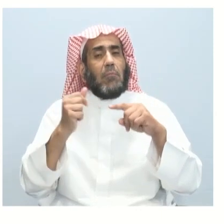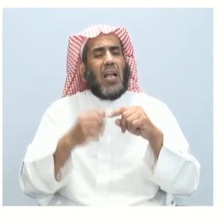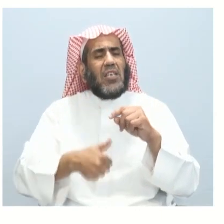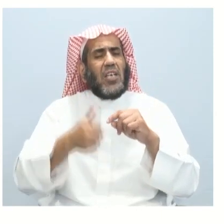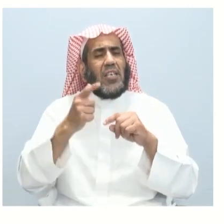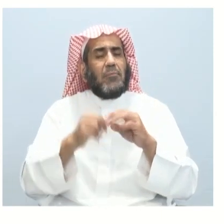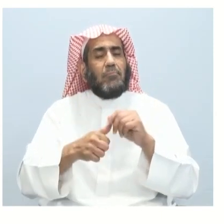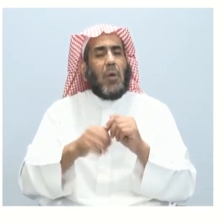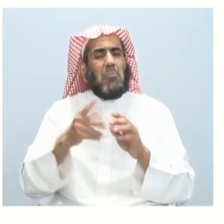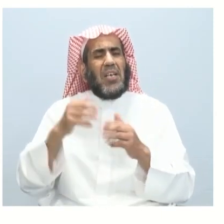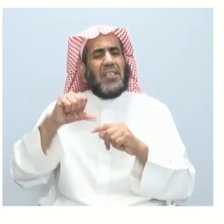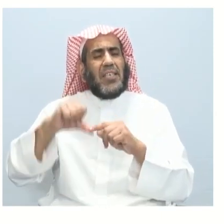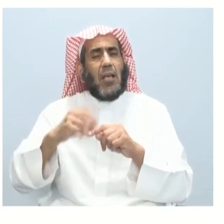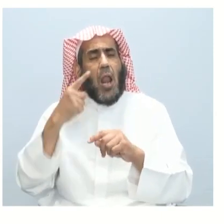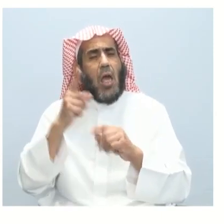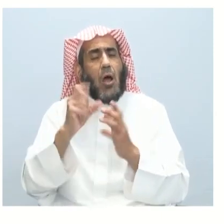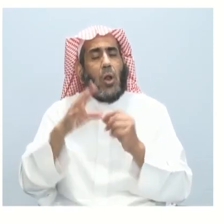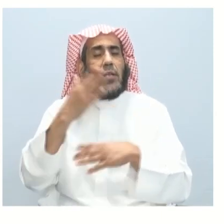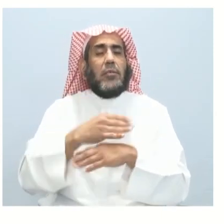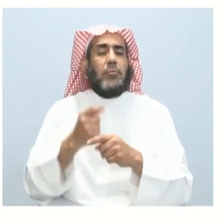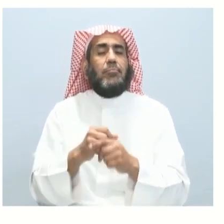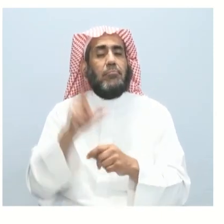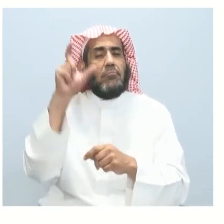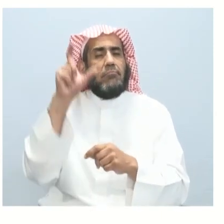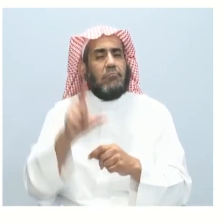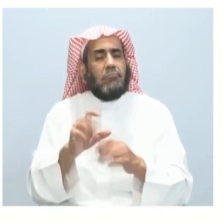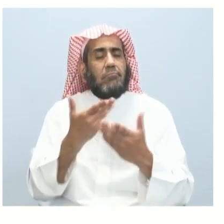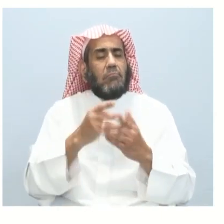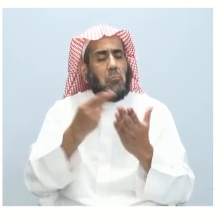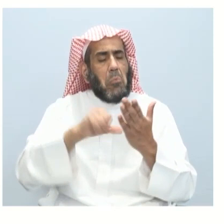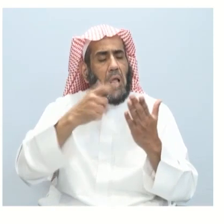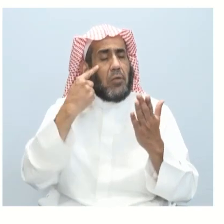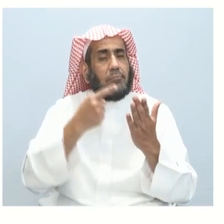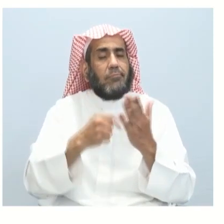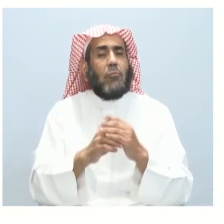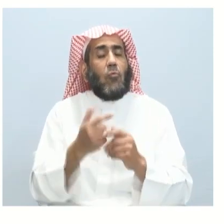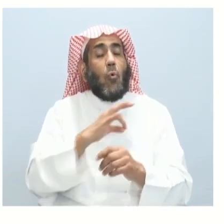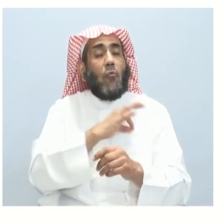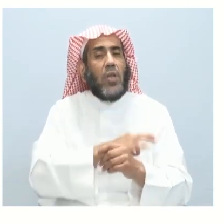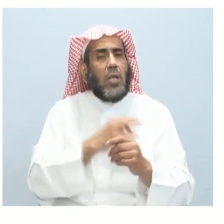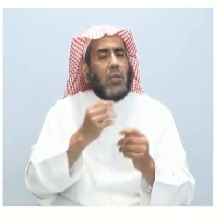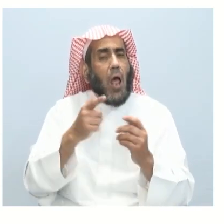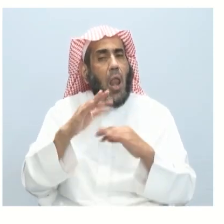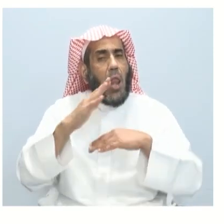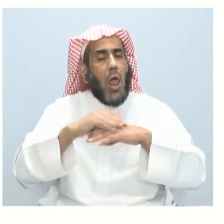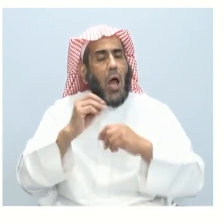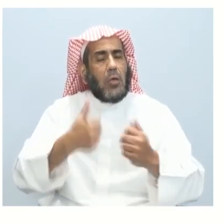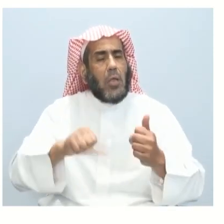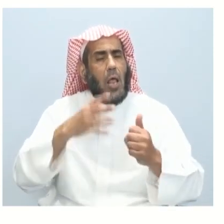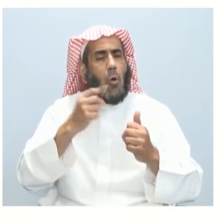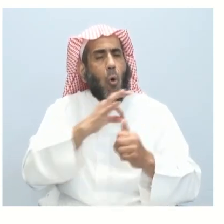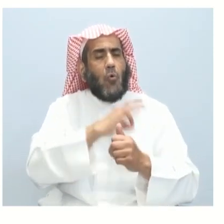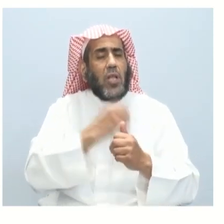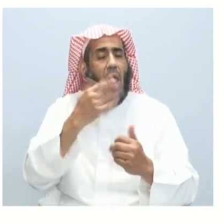الجيد والجانب السيء الذي لا يراه الاديب ايضا وظيفه النقد للقارئ يفيد القارئ النقد الادبي يفيد القارع فائده